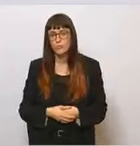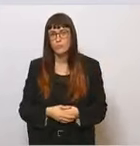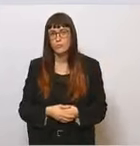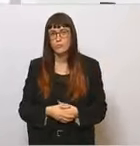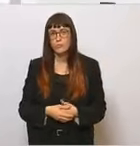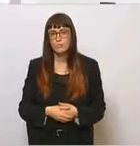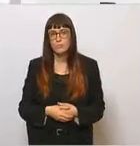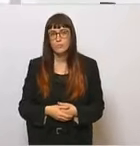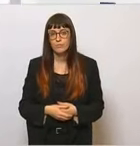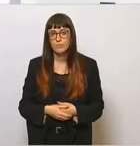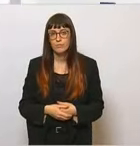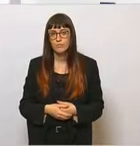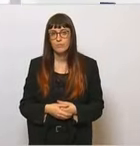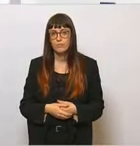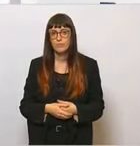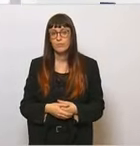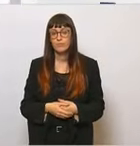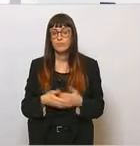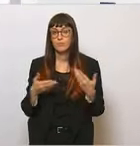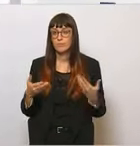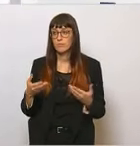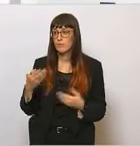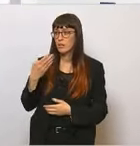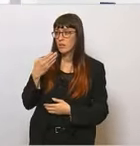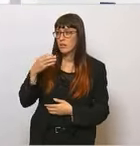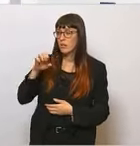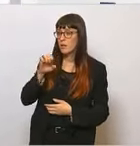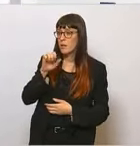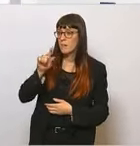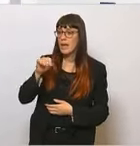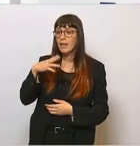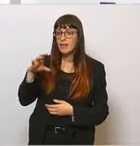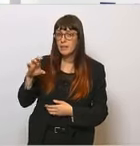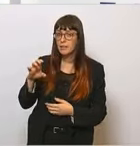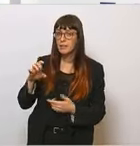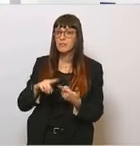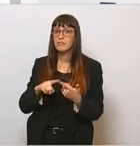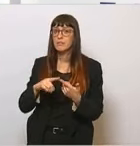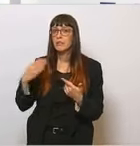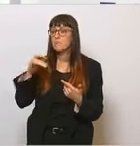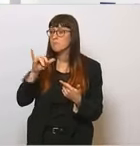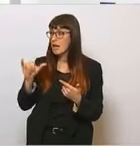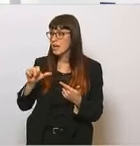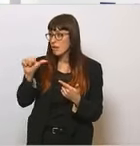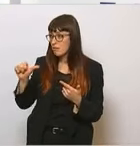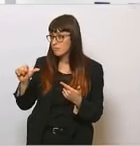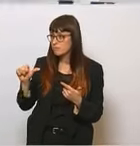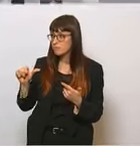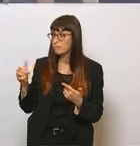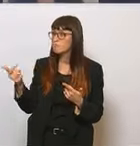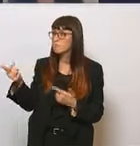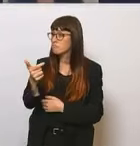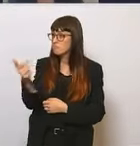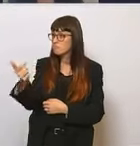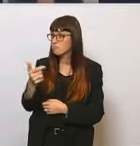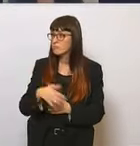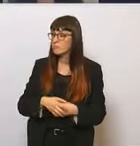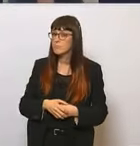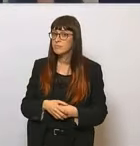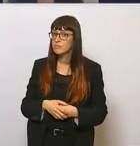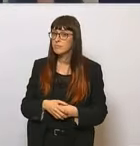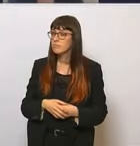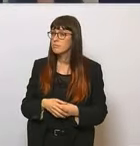vers Megan et Maya pour leur poser des questions sur quel genre